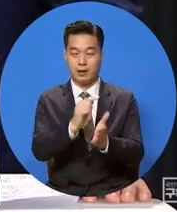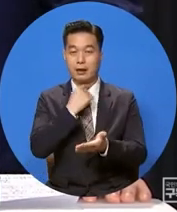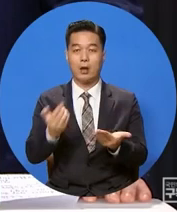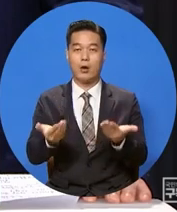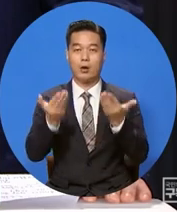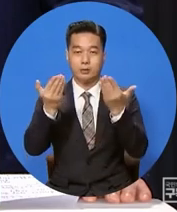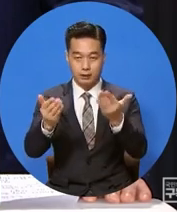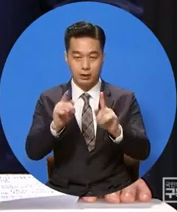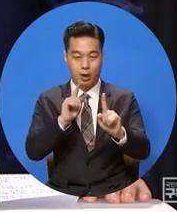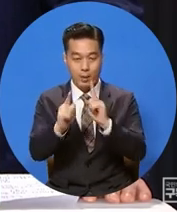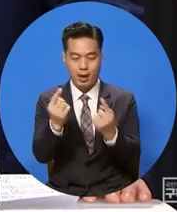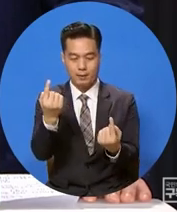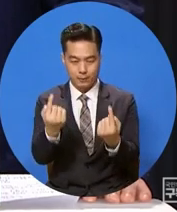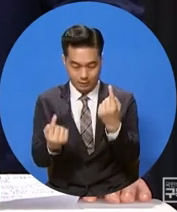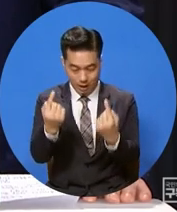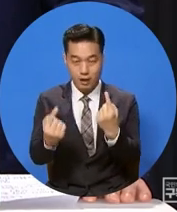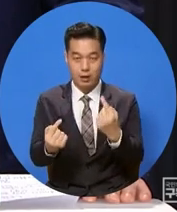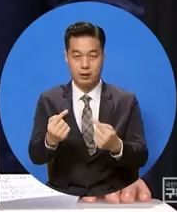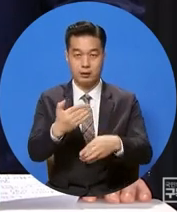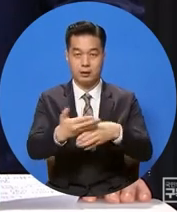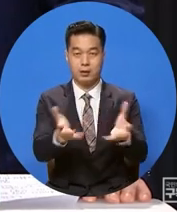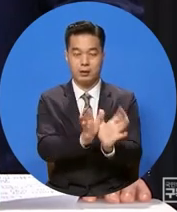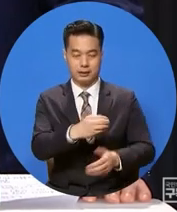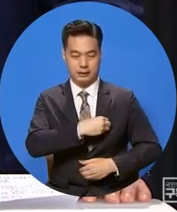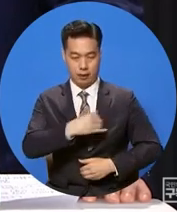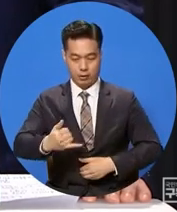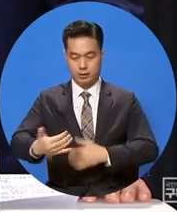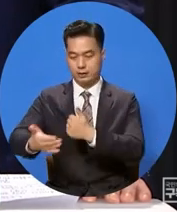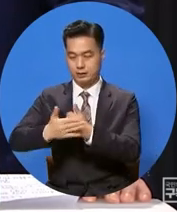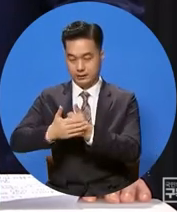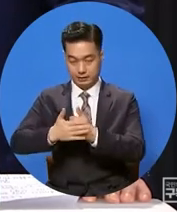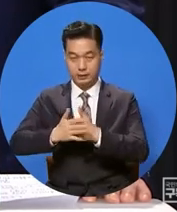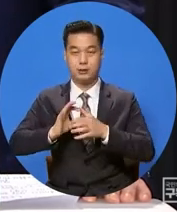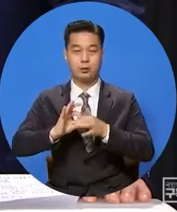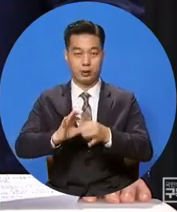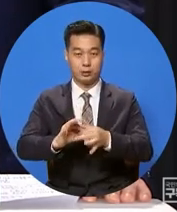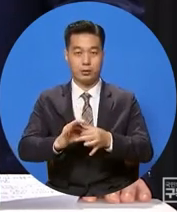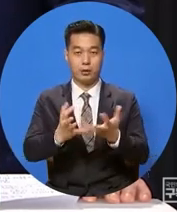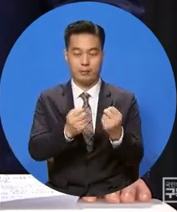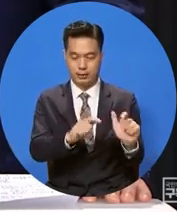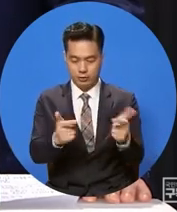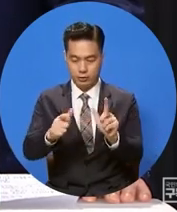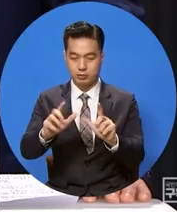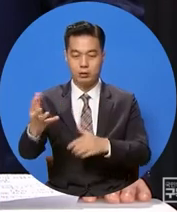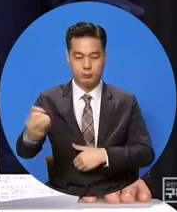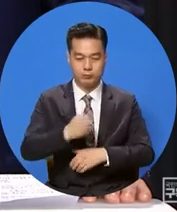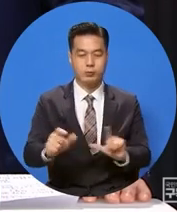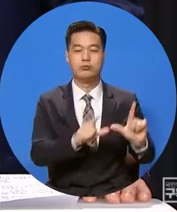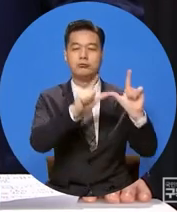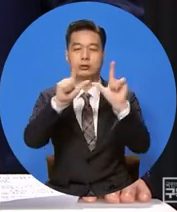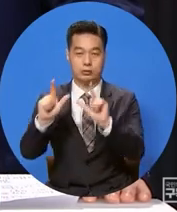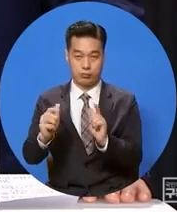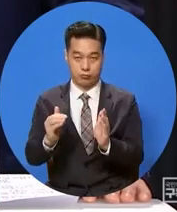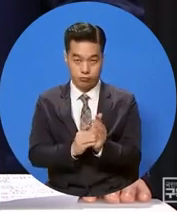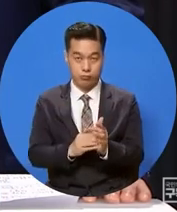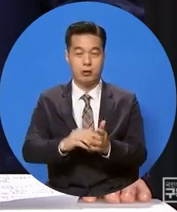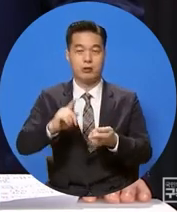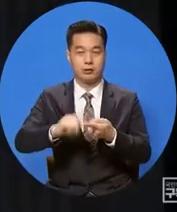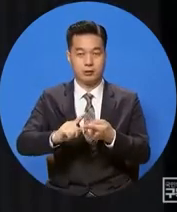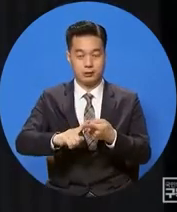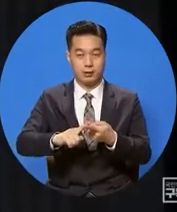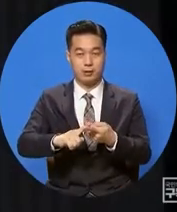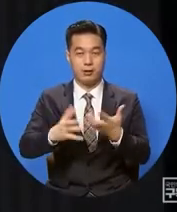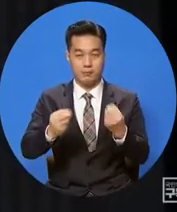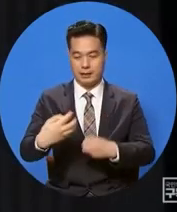헌신했다고 말씀하시기보다는 당원들의 지지 덕분에 또 많은 거를 누리셨고 거기에 대한 또